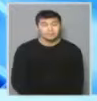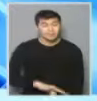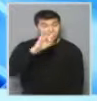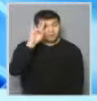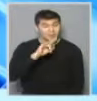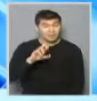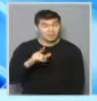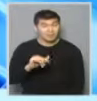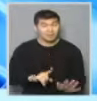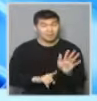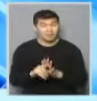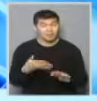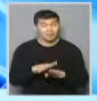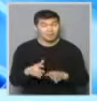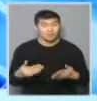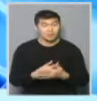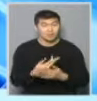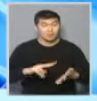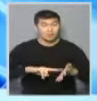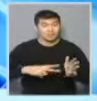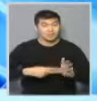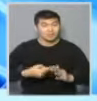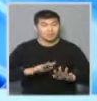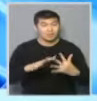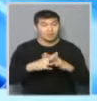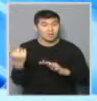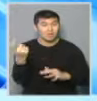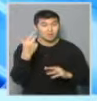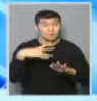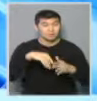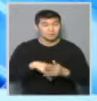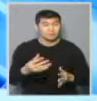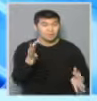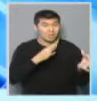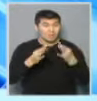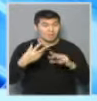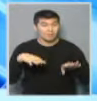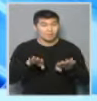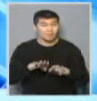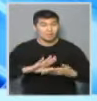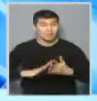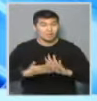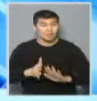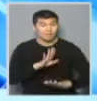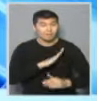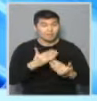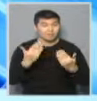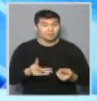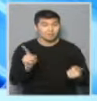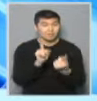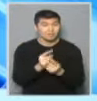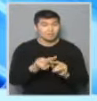Казахстан и Бельгия намерены реализовать новые проекты в сфере сельского хозяйства и фармацевтики. Такая договоренность была достигнута в